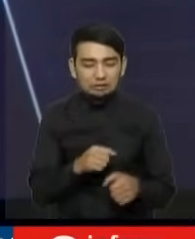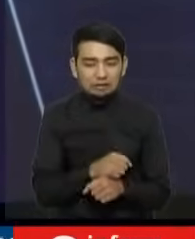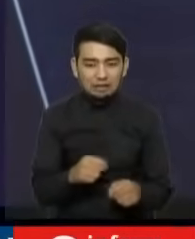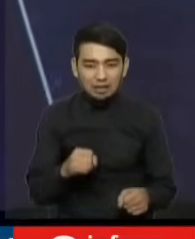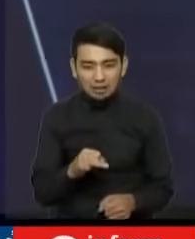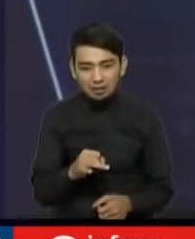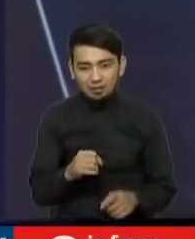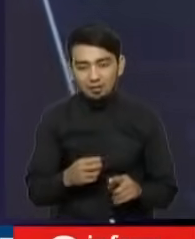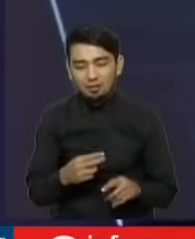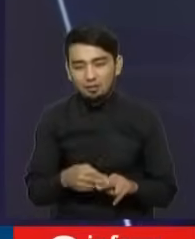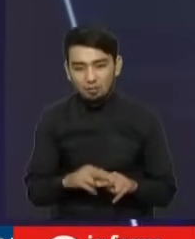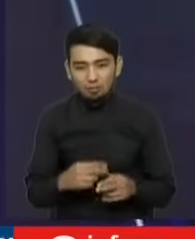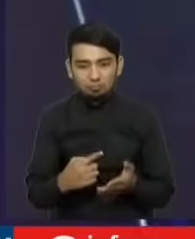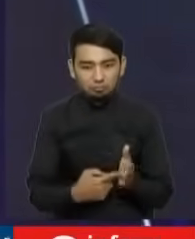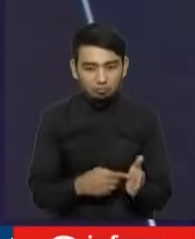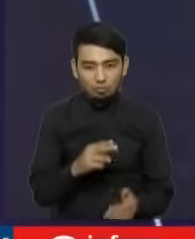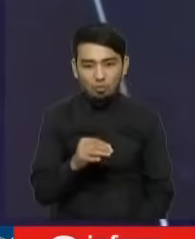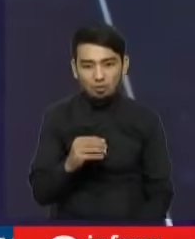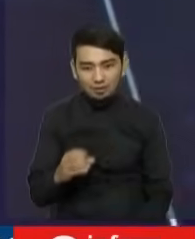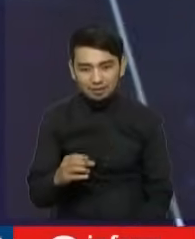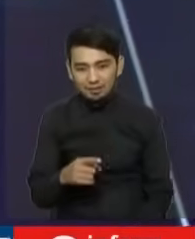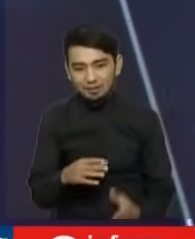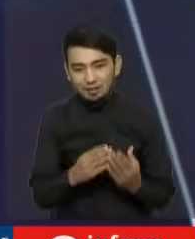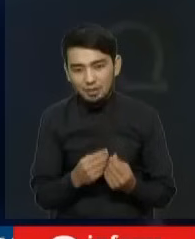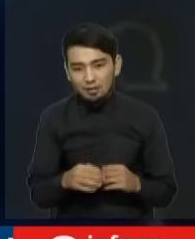которые не предусмотрены кодексом о браке и семье.